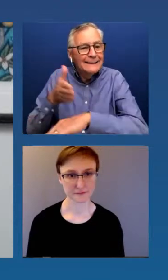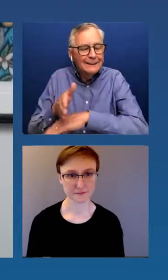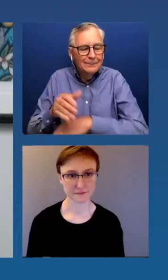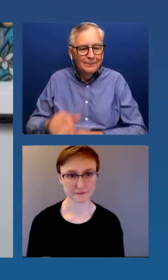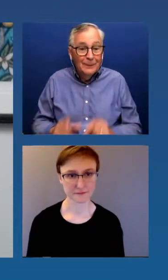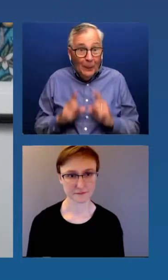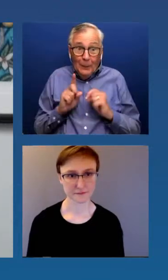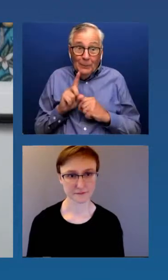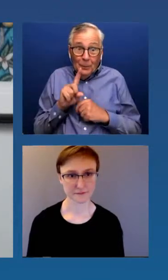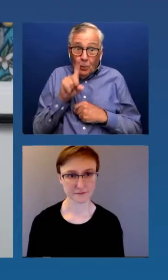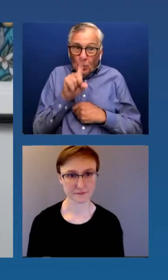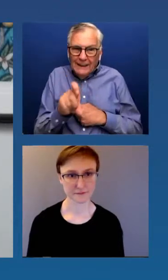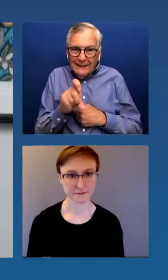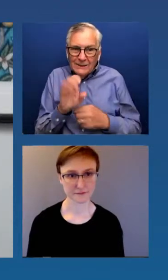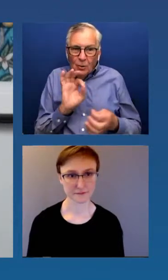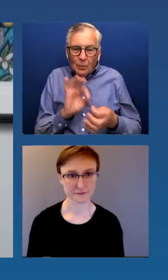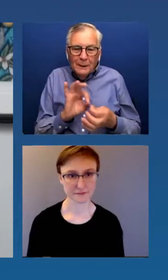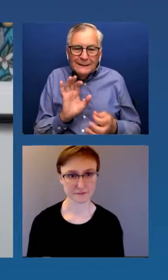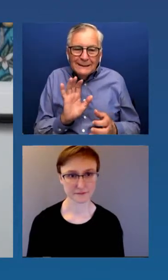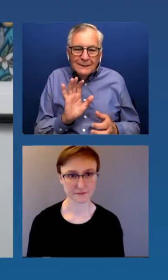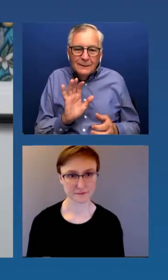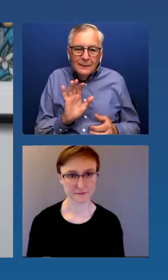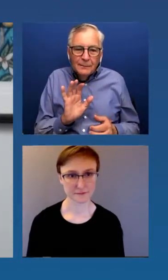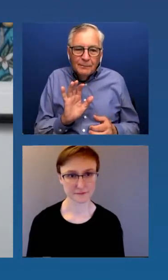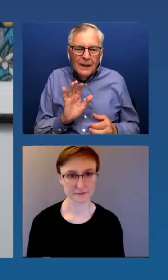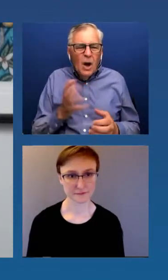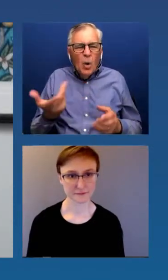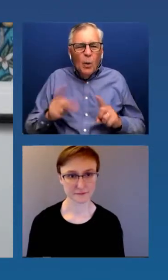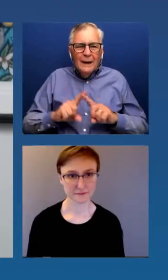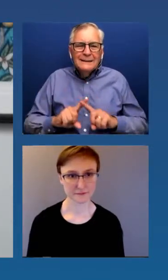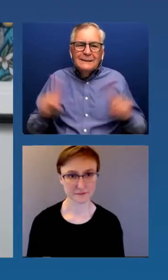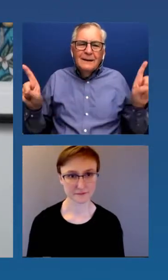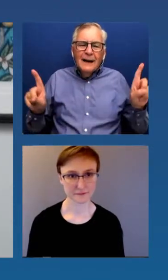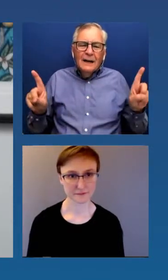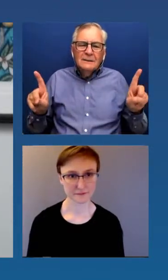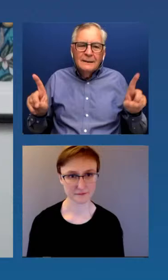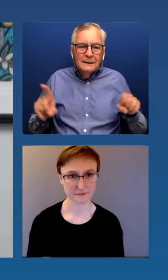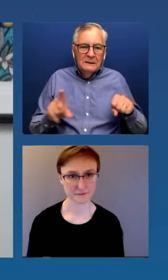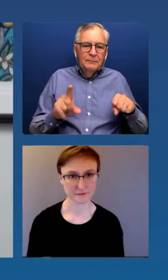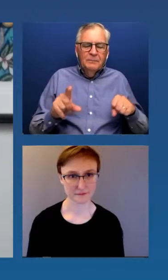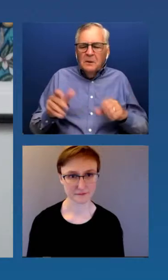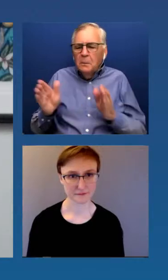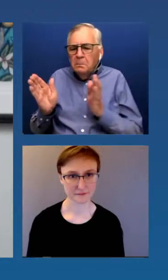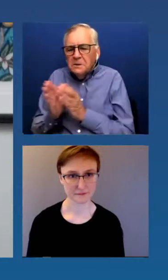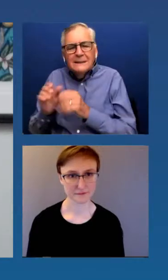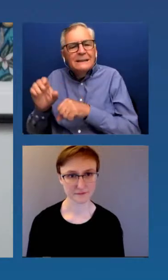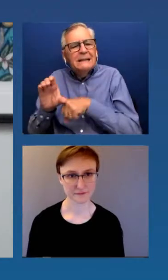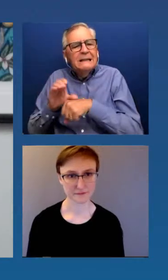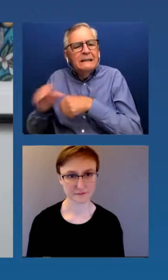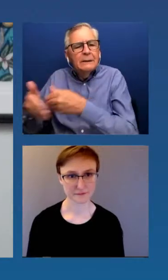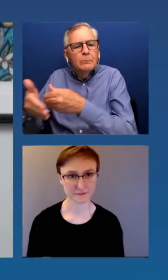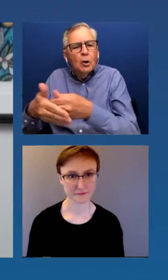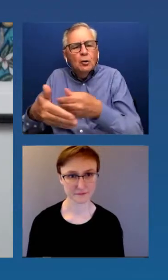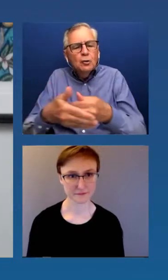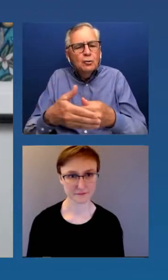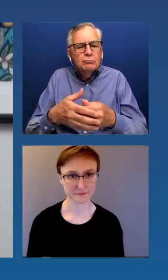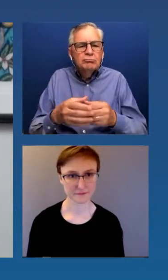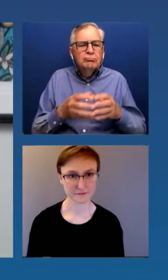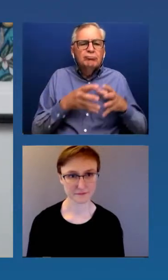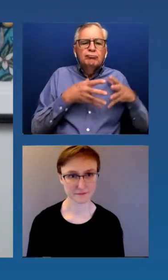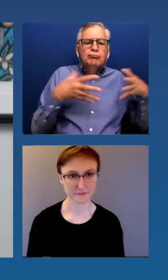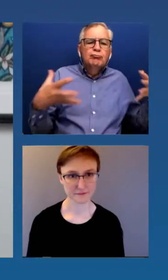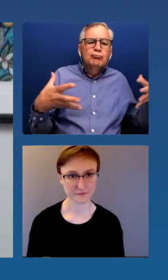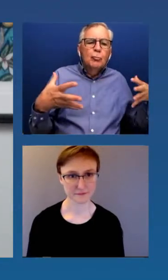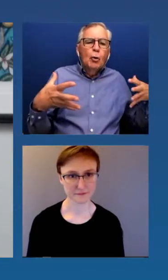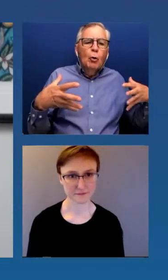juste une petite question de précision. Quelle est la principale différence entre ces cliniques-là, ces nouvelles cliniques-là, et les cliniques